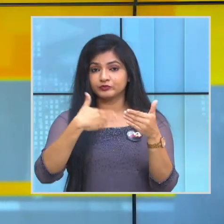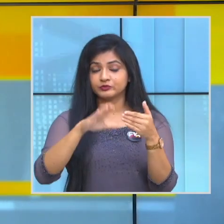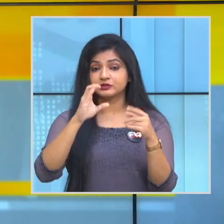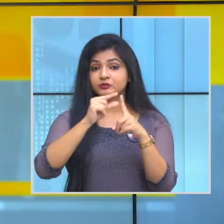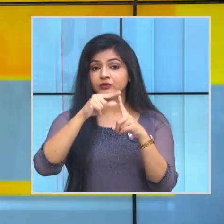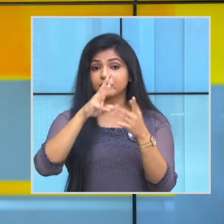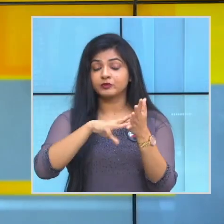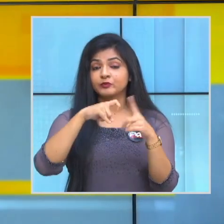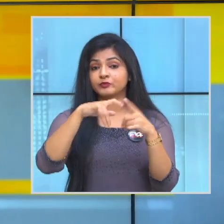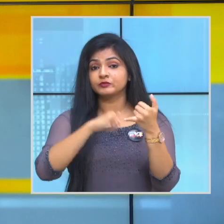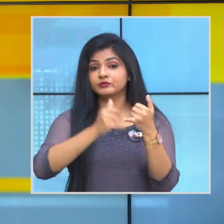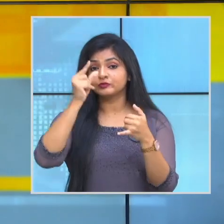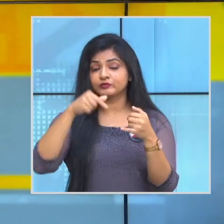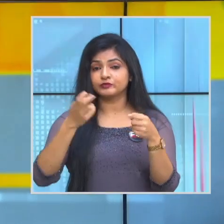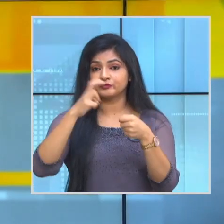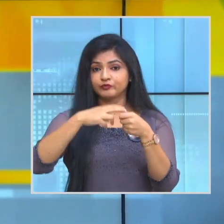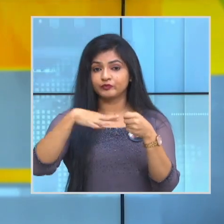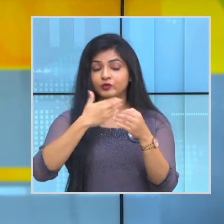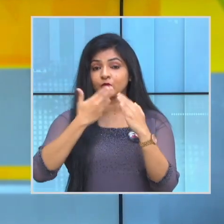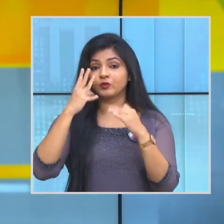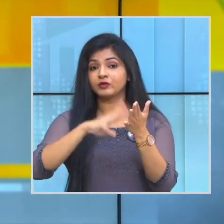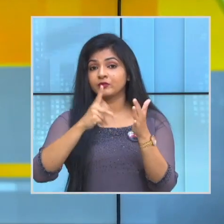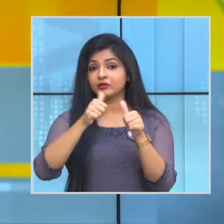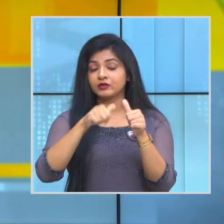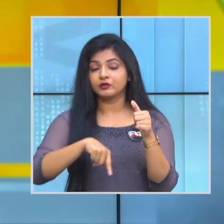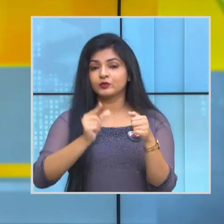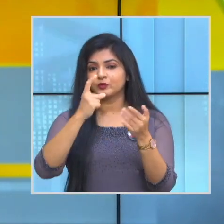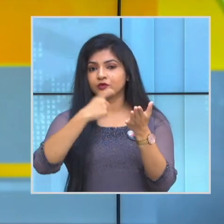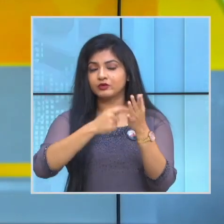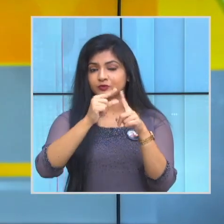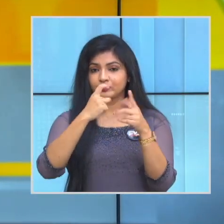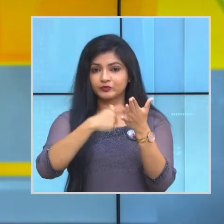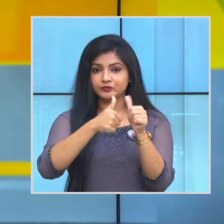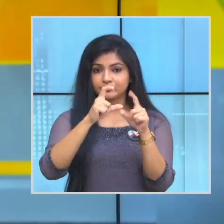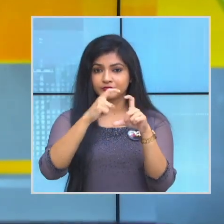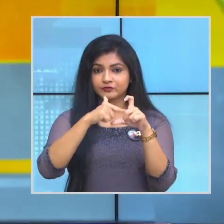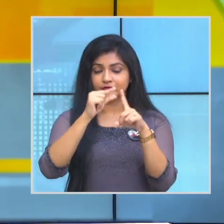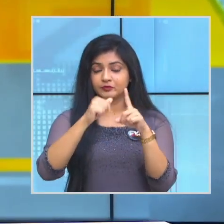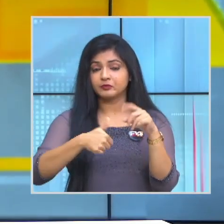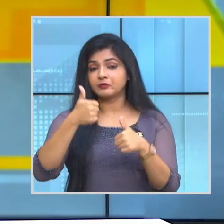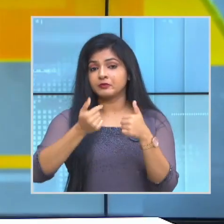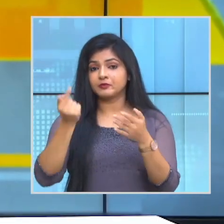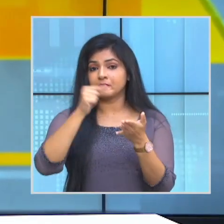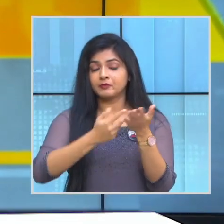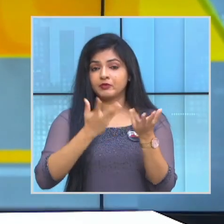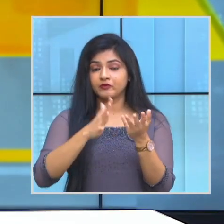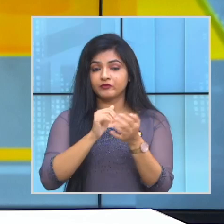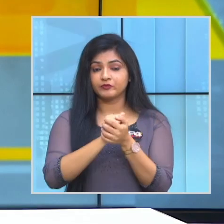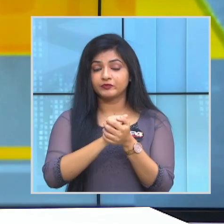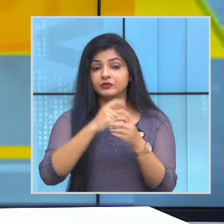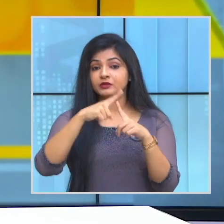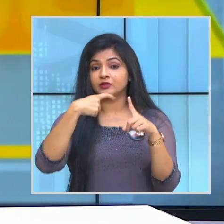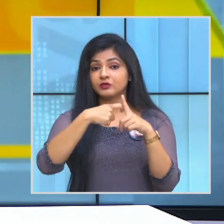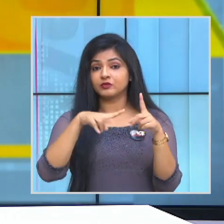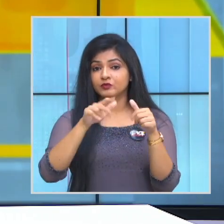MV ഗോവിന്ദൻ പങ്കെടുക്കും. മുൻ MLA UR പ്രദീപിനാണ് സ്ഥാനാർത്ഥി പട്ടികയിൽ മുൻഗണന. CPIM ജില്ലാ സെക്രട്ടേറിയറ്റ് അംഗം TK വാസു,